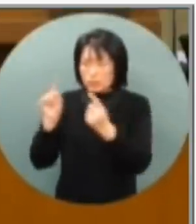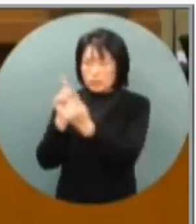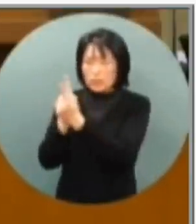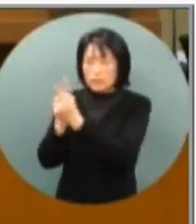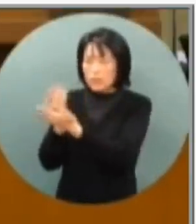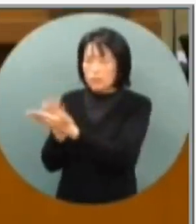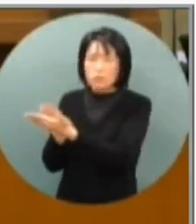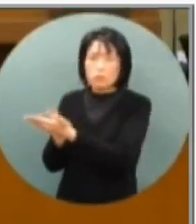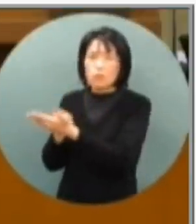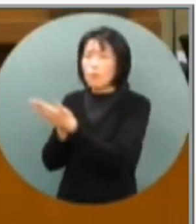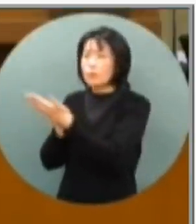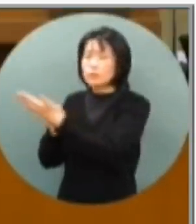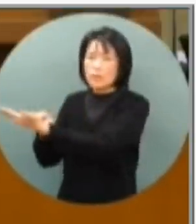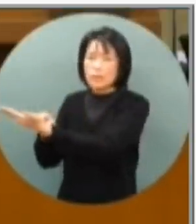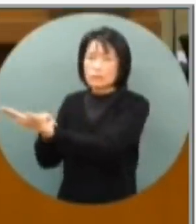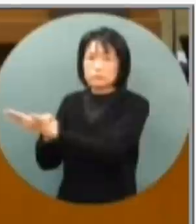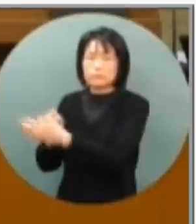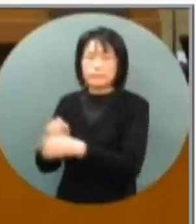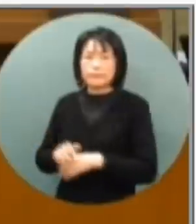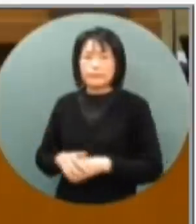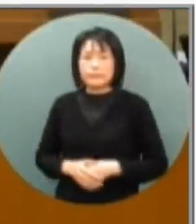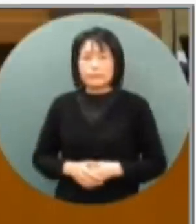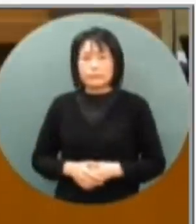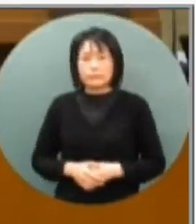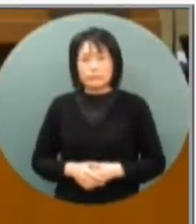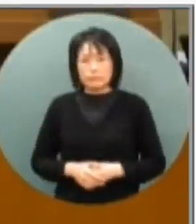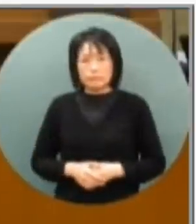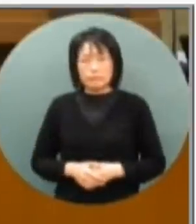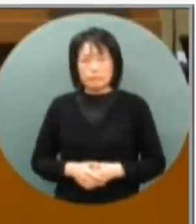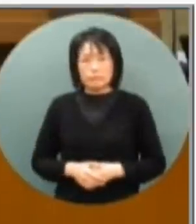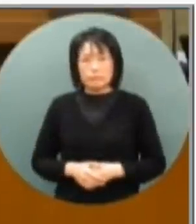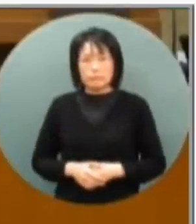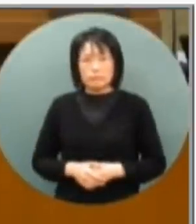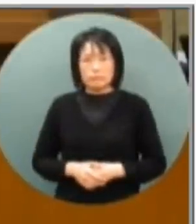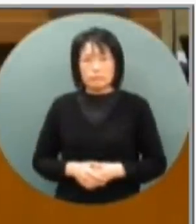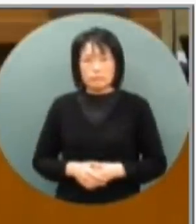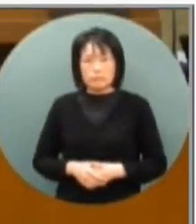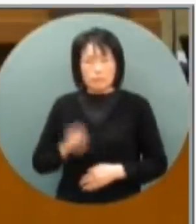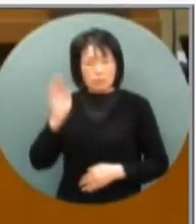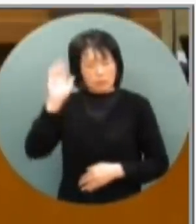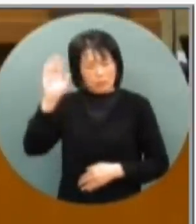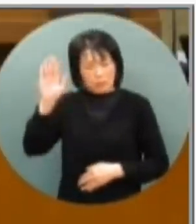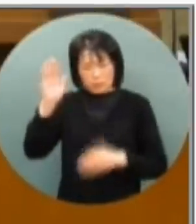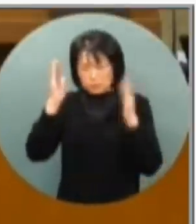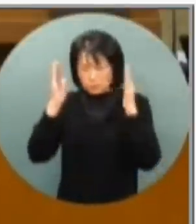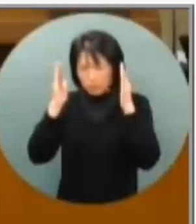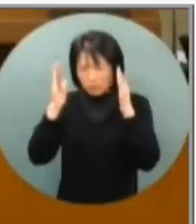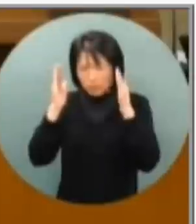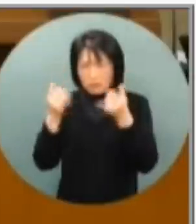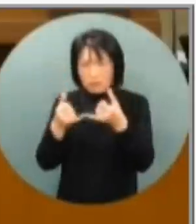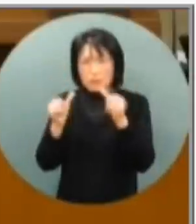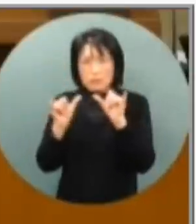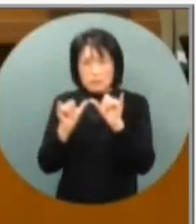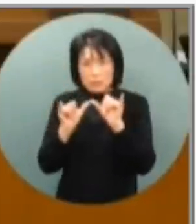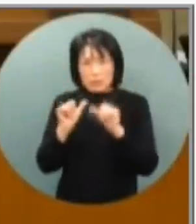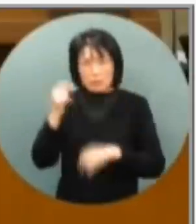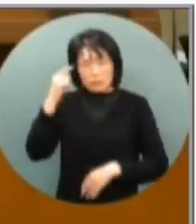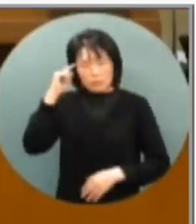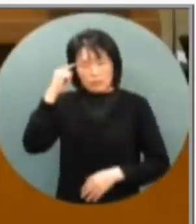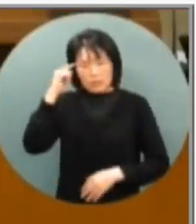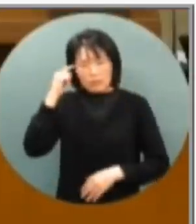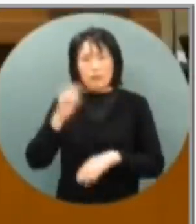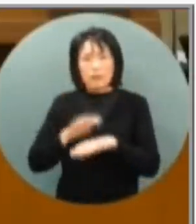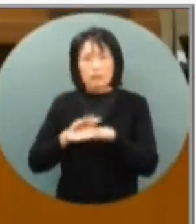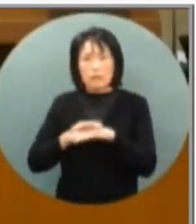というのが、まあ、実情で、ございますが、まあ、粘り強く、まあ、社会全体の意識改革、それ